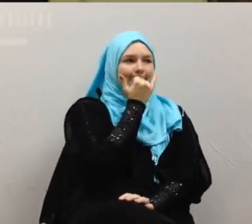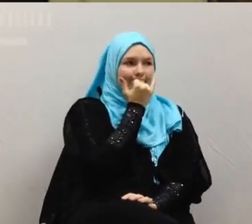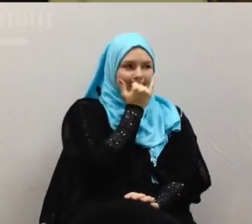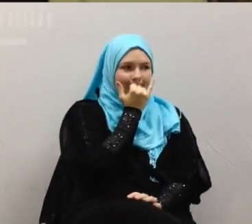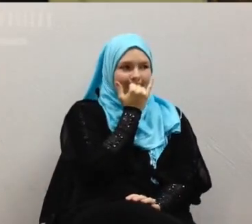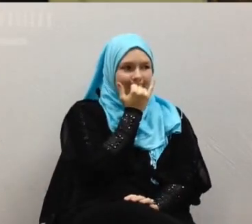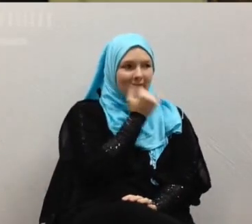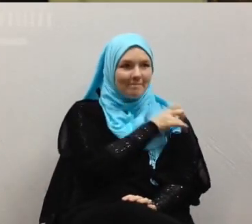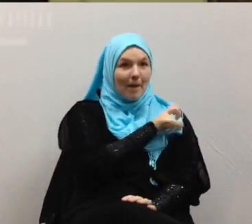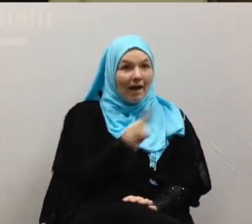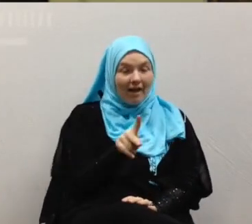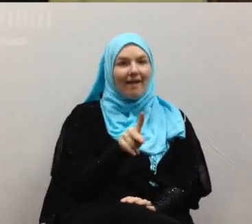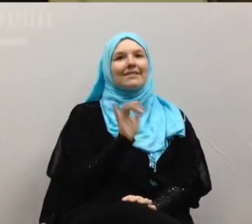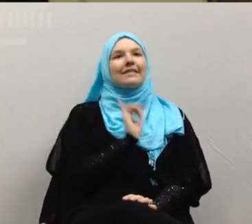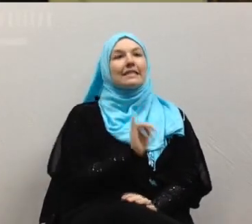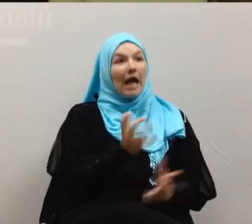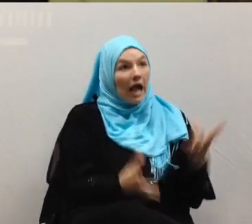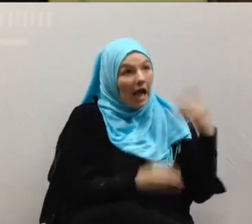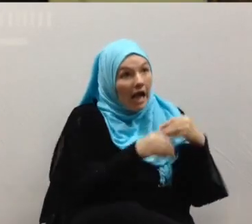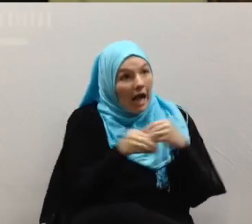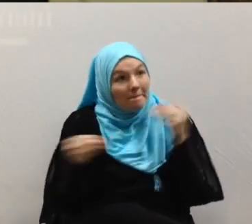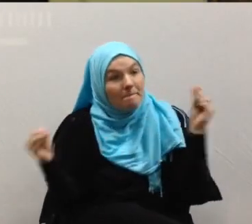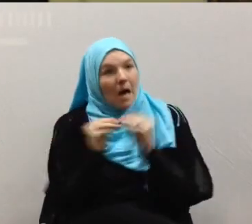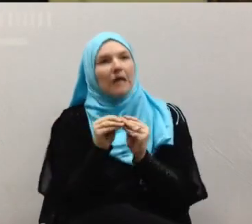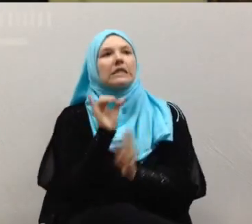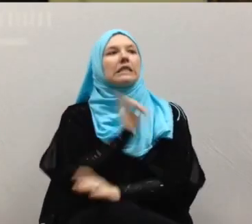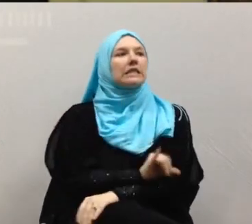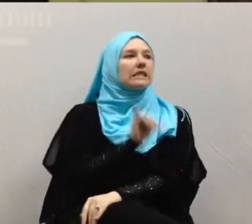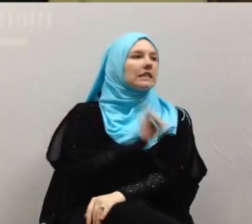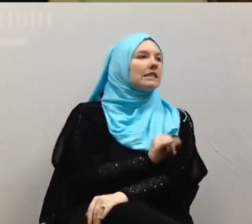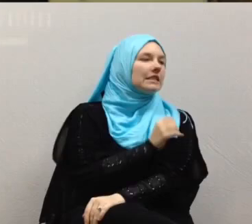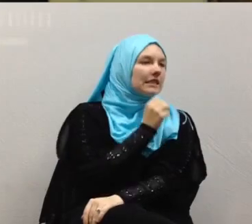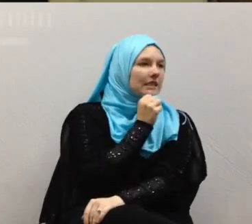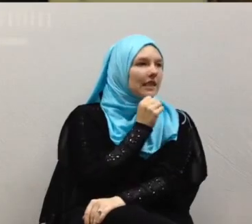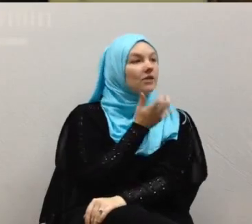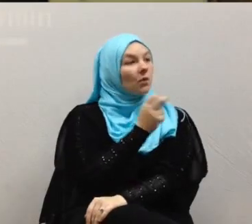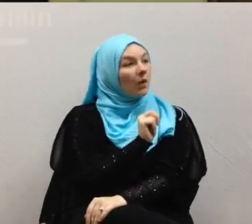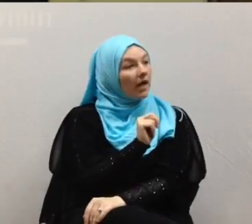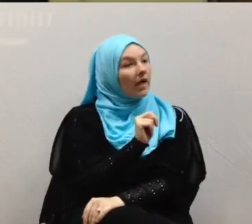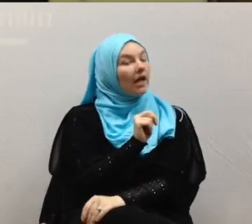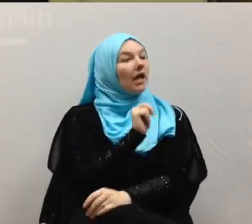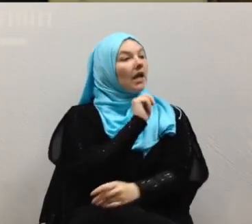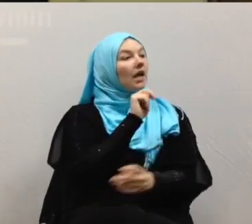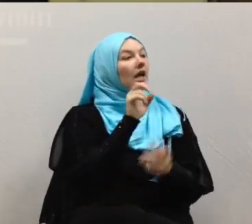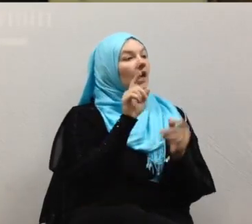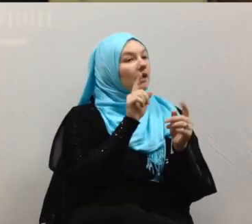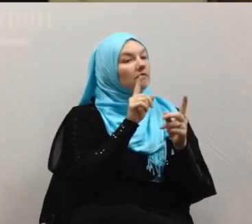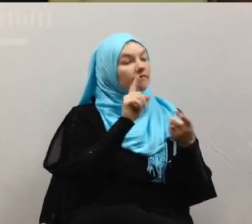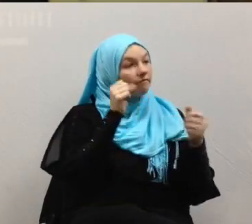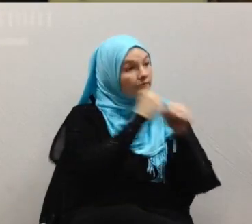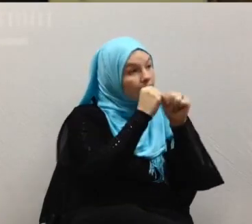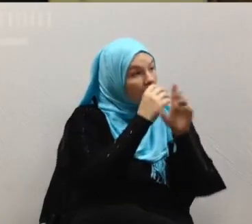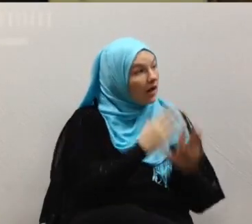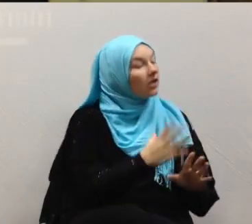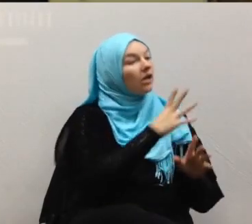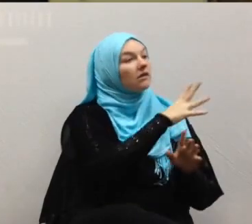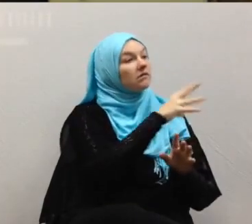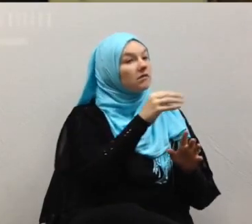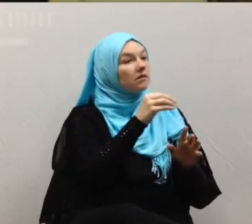for not going out. So when the companions and the Prophet ﷺ were leaving Medina to go to